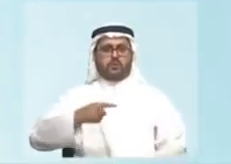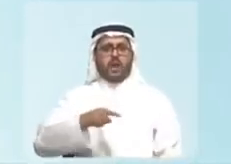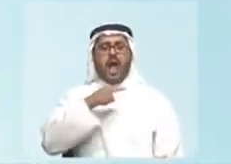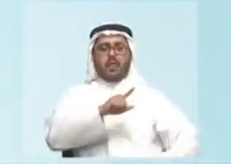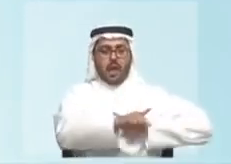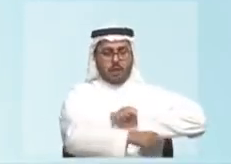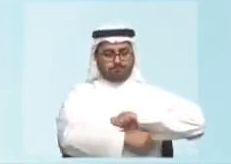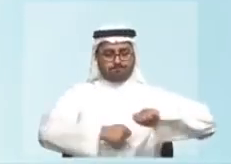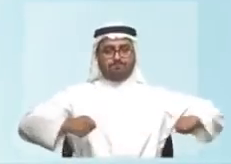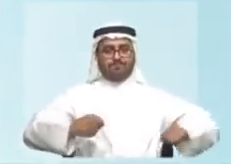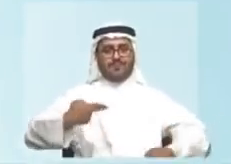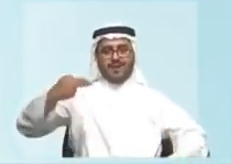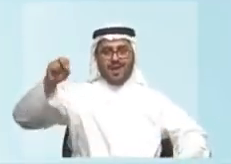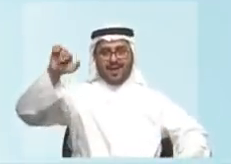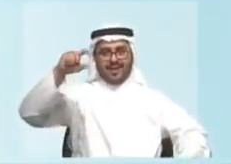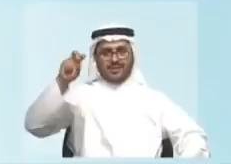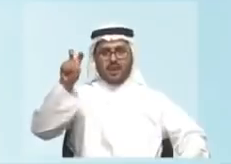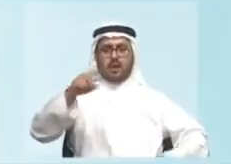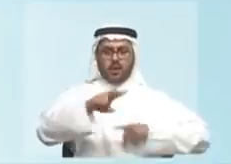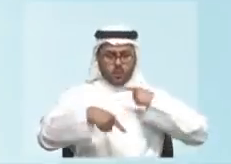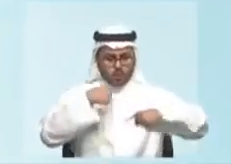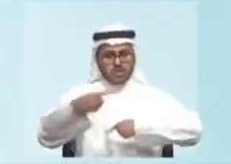عقيدة استمرار